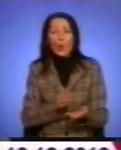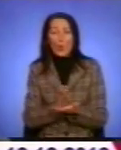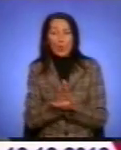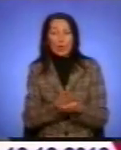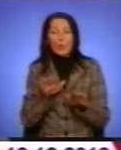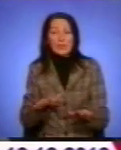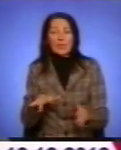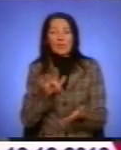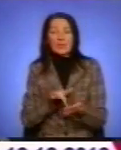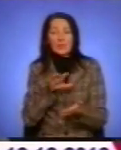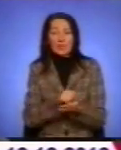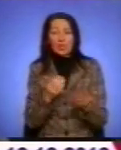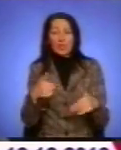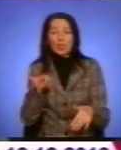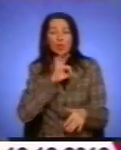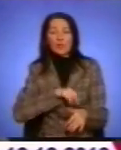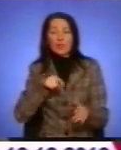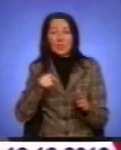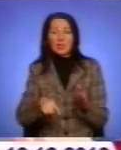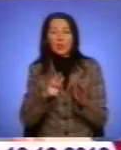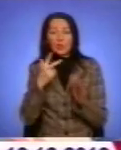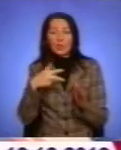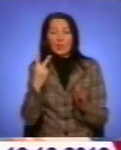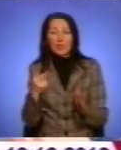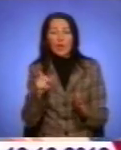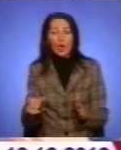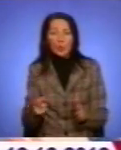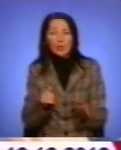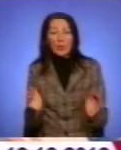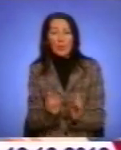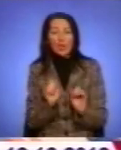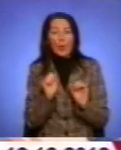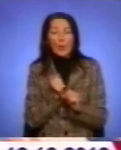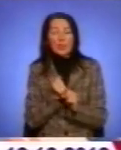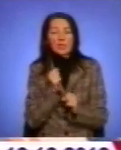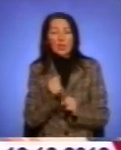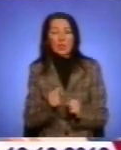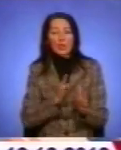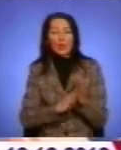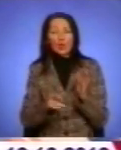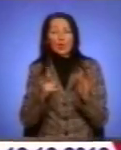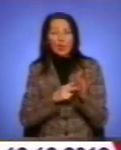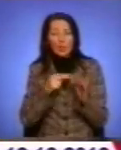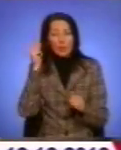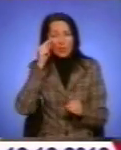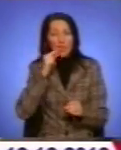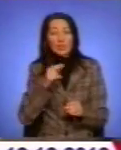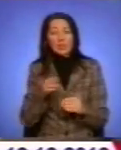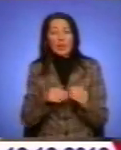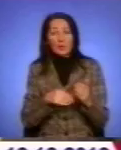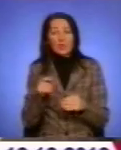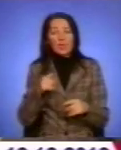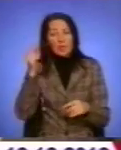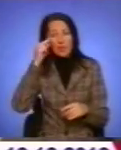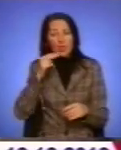вже скористалося 1032 особи з обмеженою працездатністю. 97 з них проходили професійне навчання, 46 брали